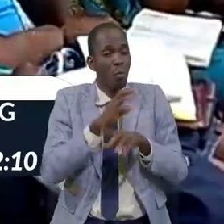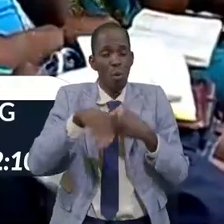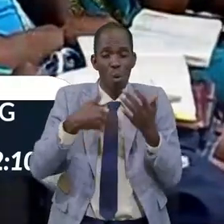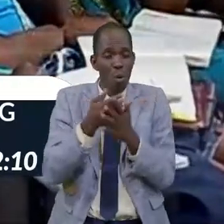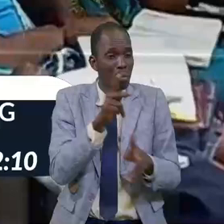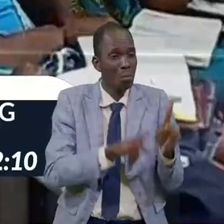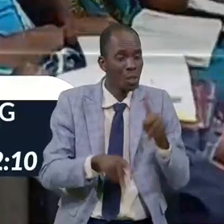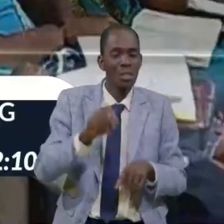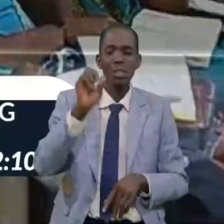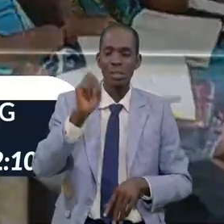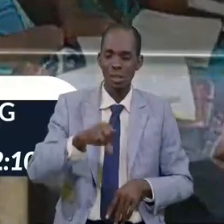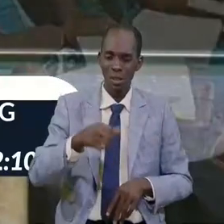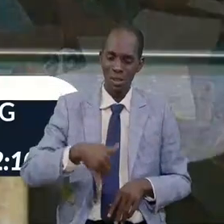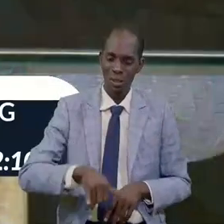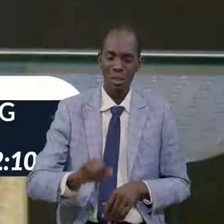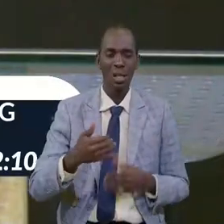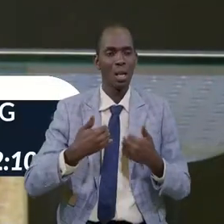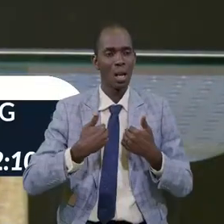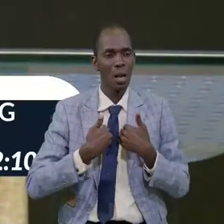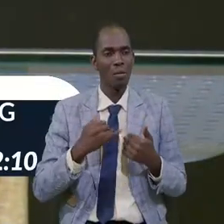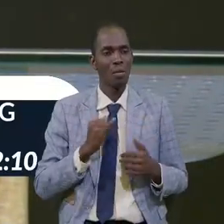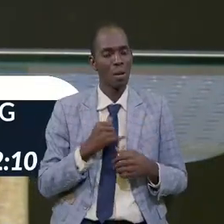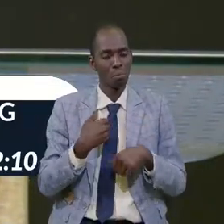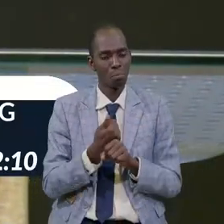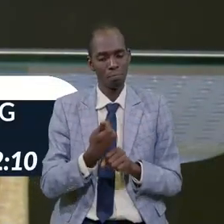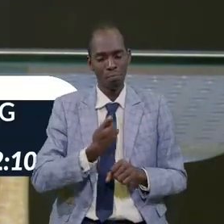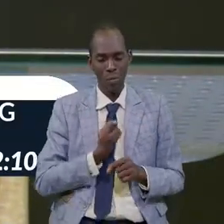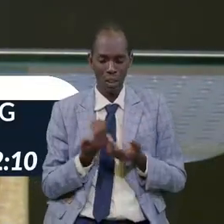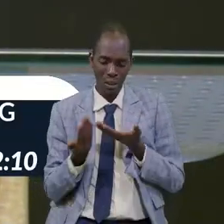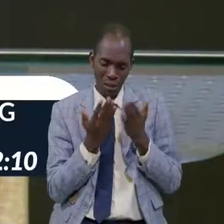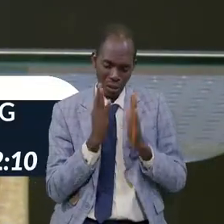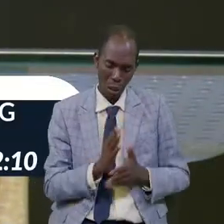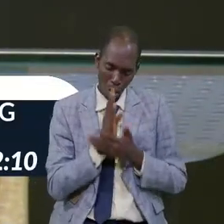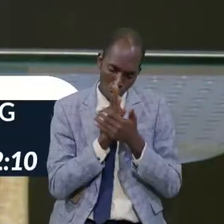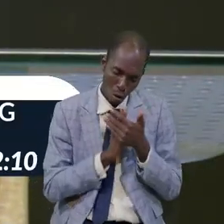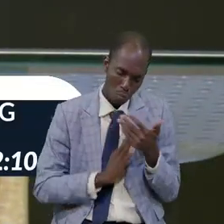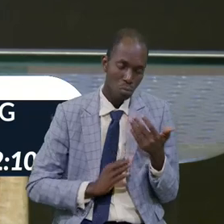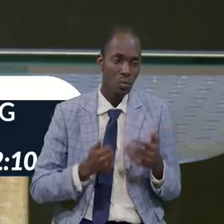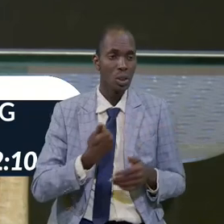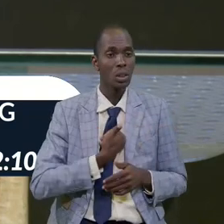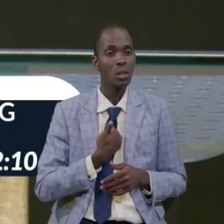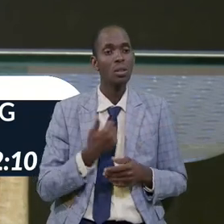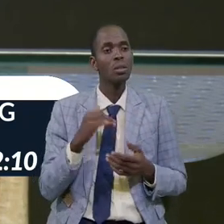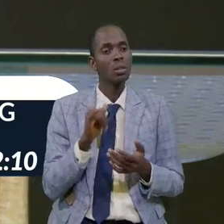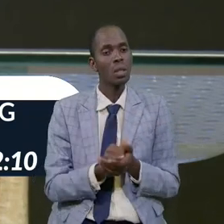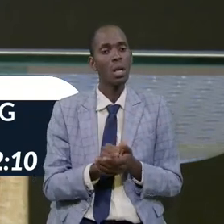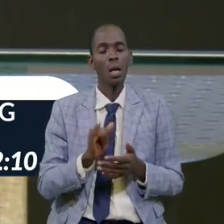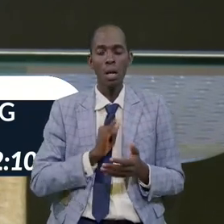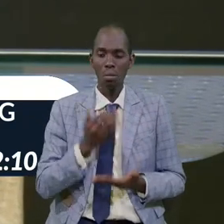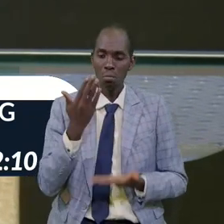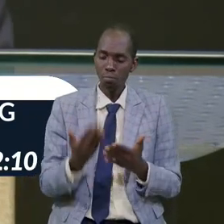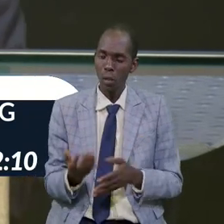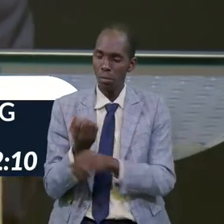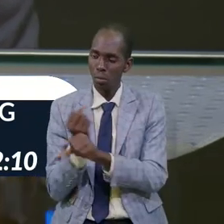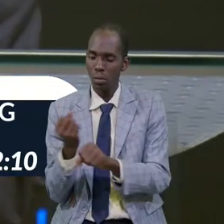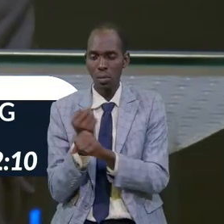suis rendu le serviteur de tous, afin de gagner le plus grand nombre.